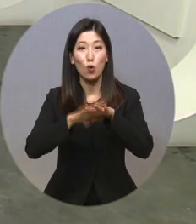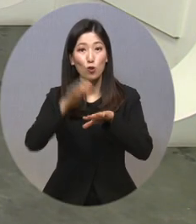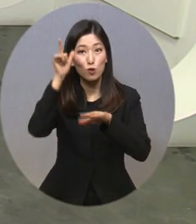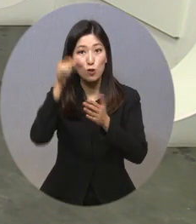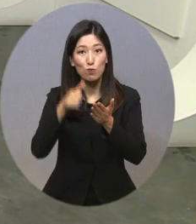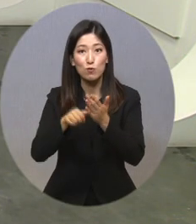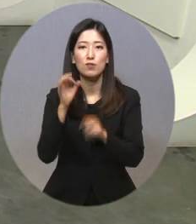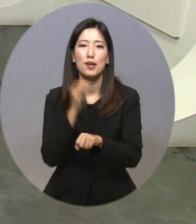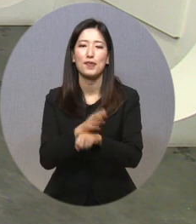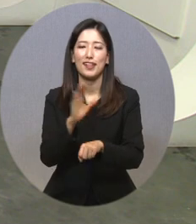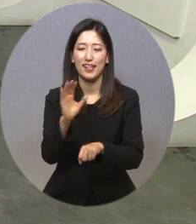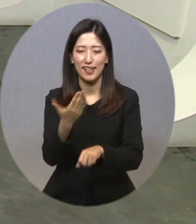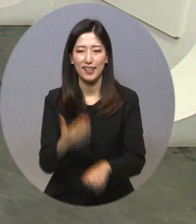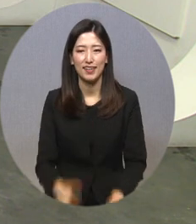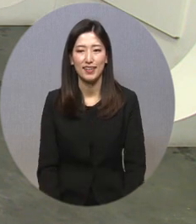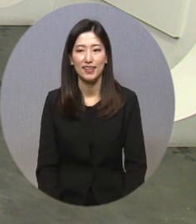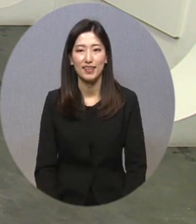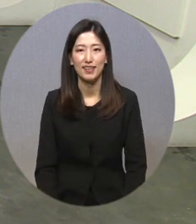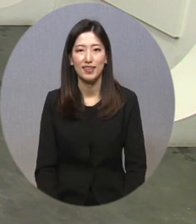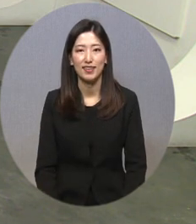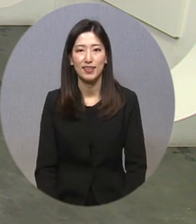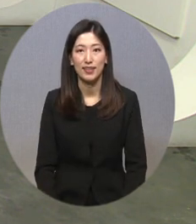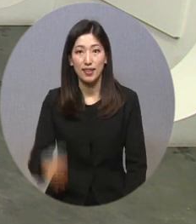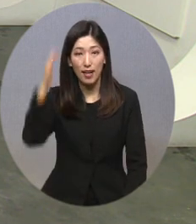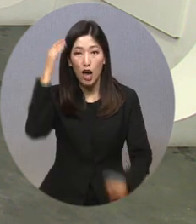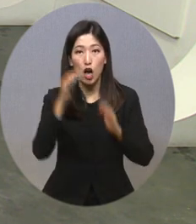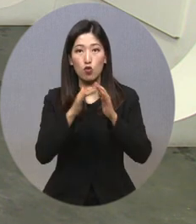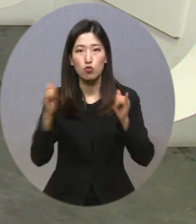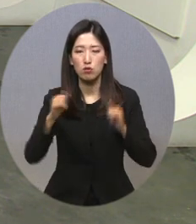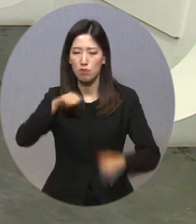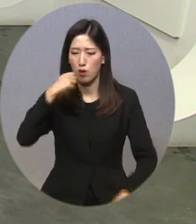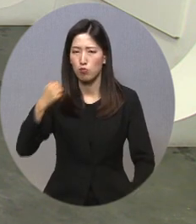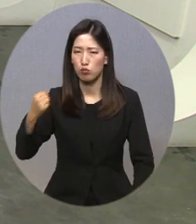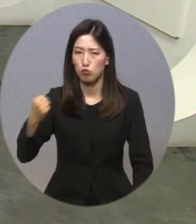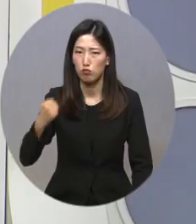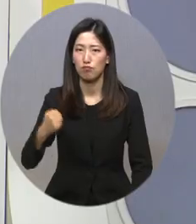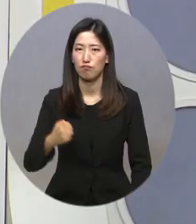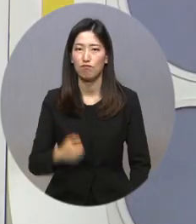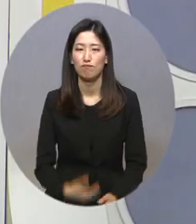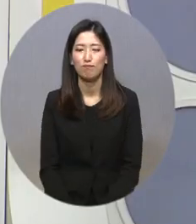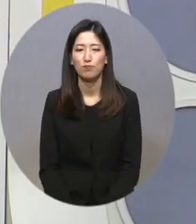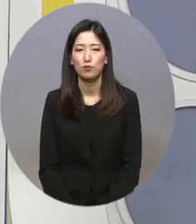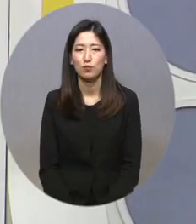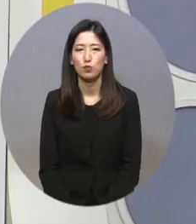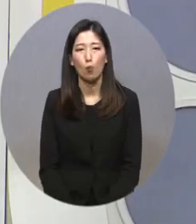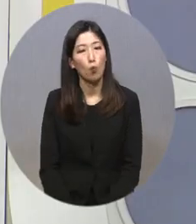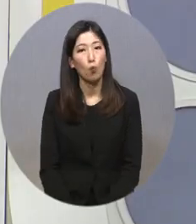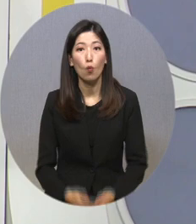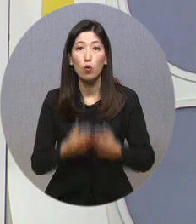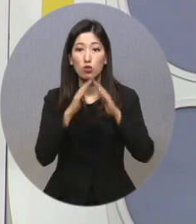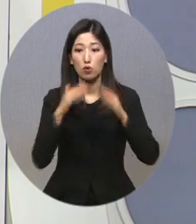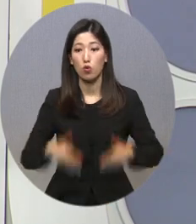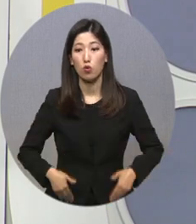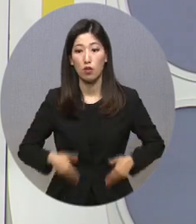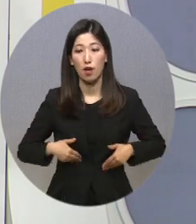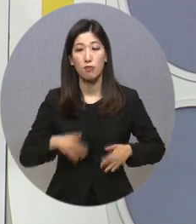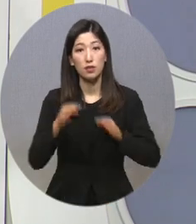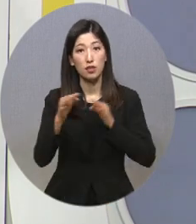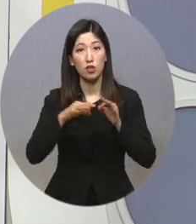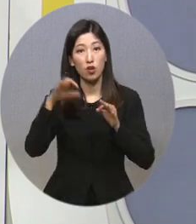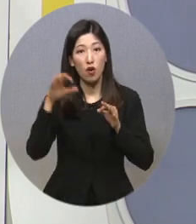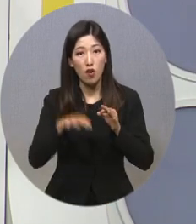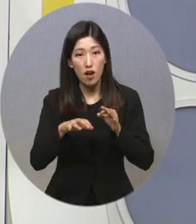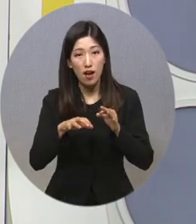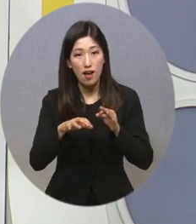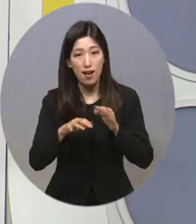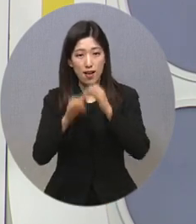구매하시면 되겠습니다. 맞습니다. 한국인은 역시 밥심이거든요. 아, 네, 맞아요. 아니, 그나저나 전남도청에 특히 남도장터에 정말 상이란